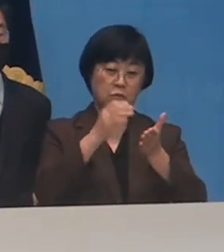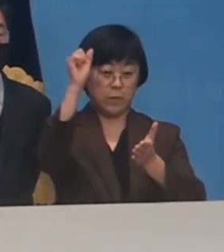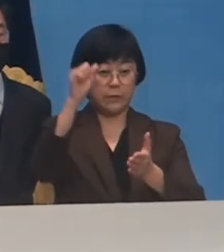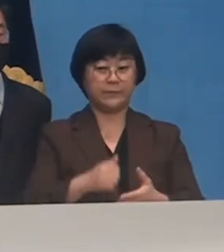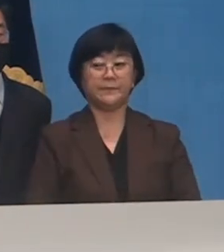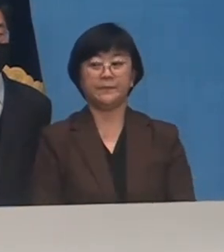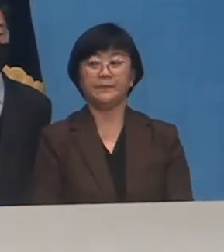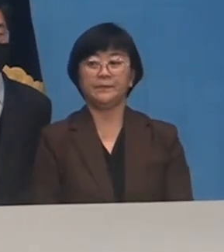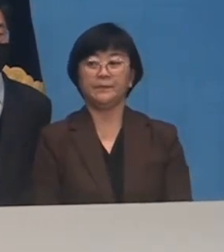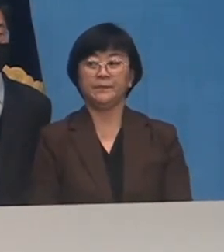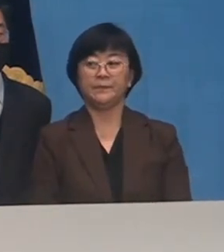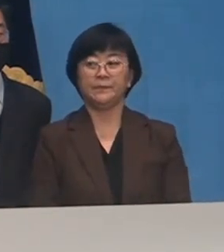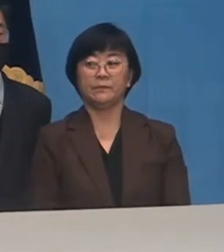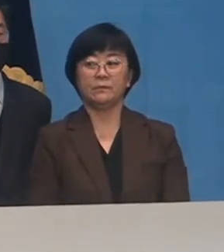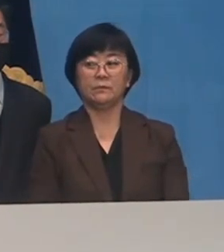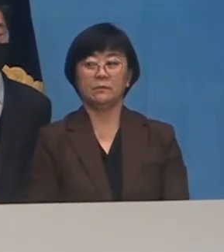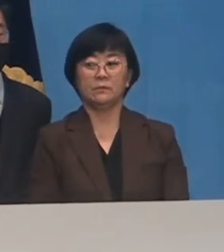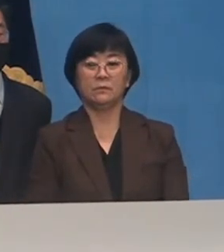이상입니다.